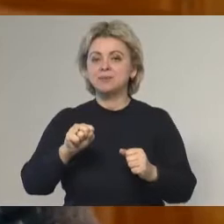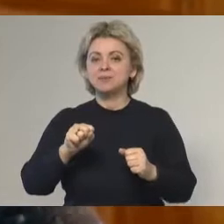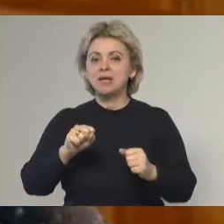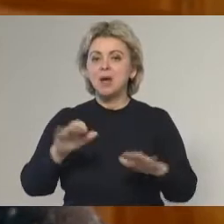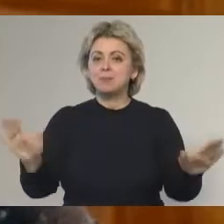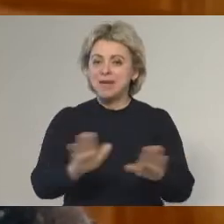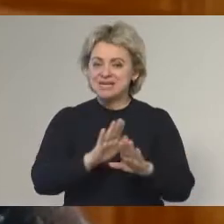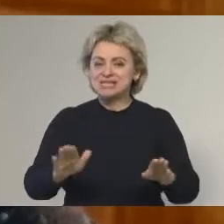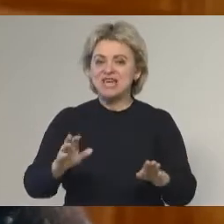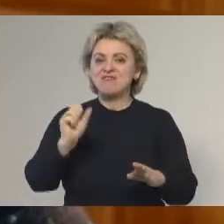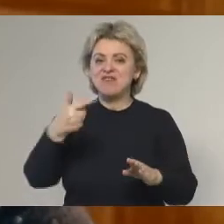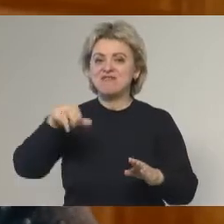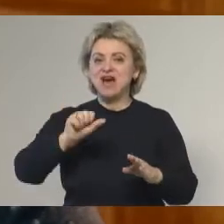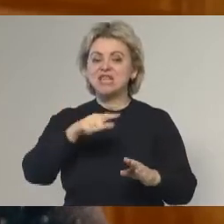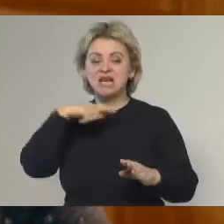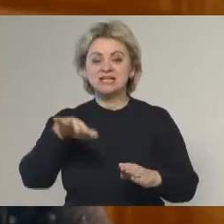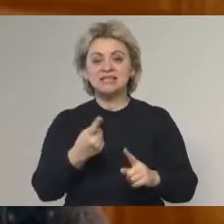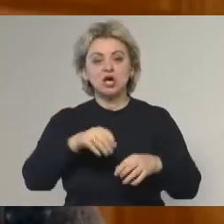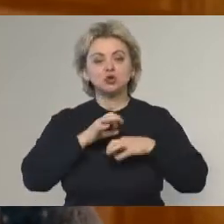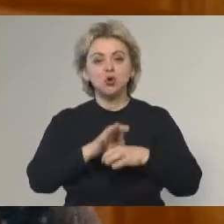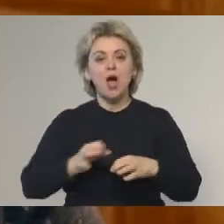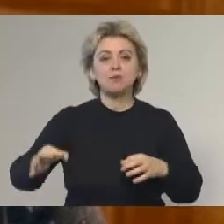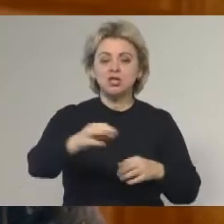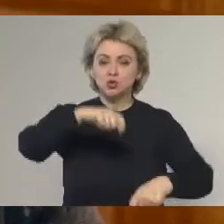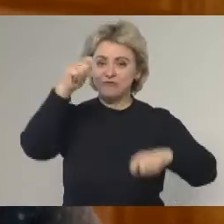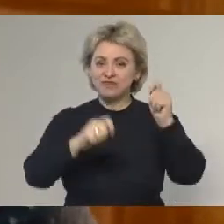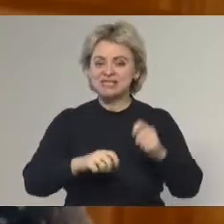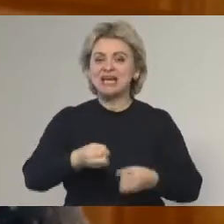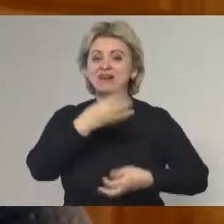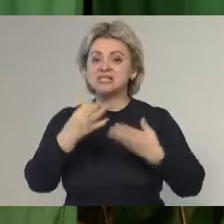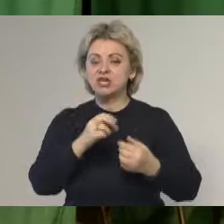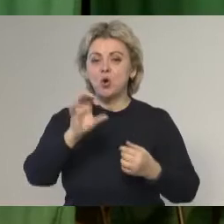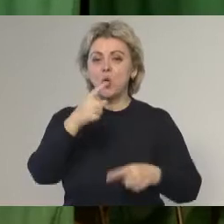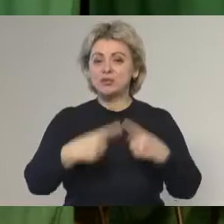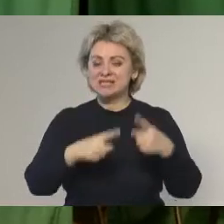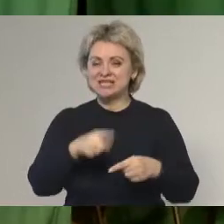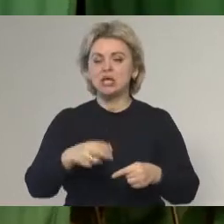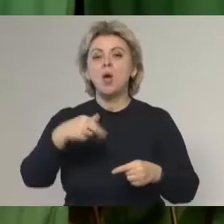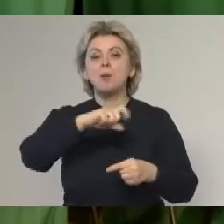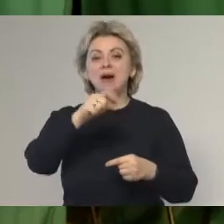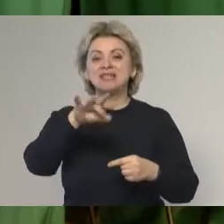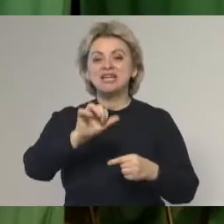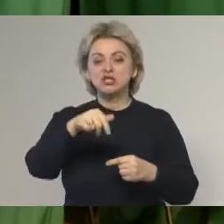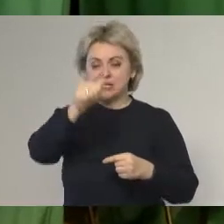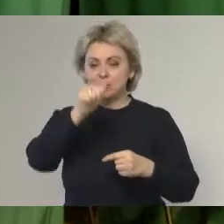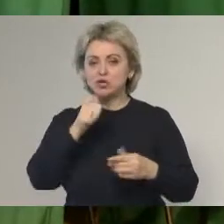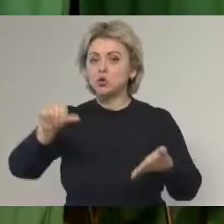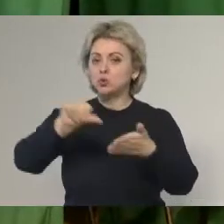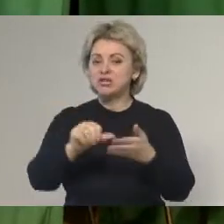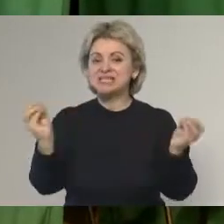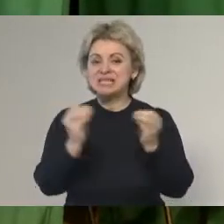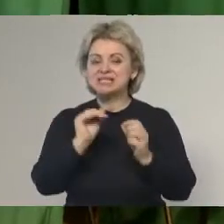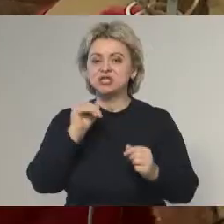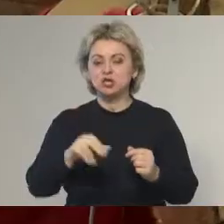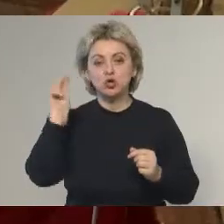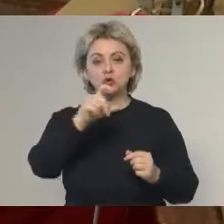военно-патриотической песни «Виват Россия», который проводится в рамках областного фестиваля «Гвоздики Отечества». В патриотическом месячнике участвуют около 10